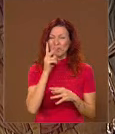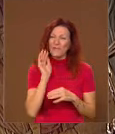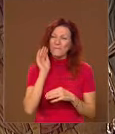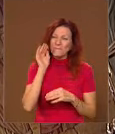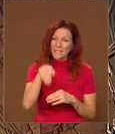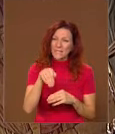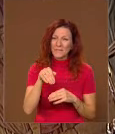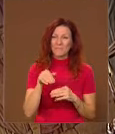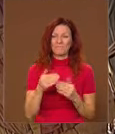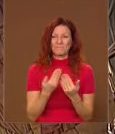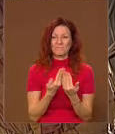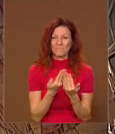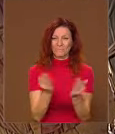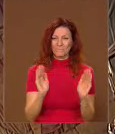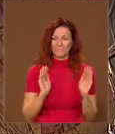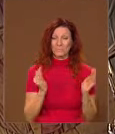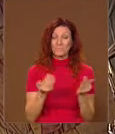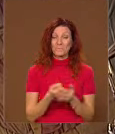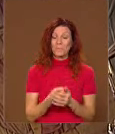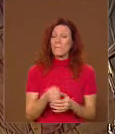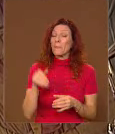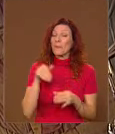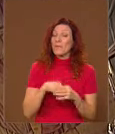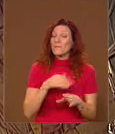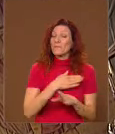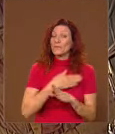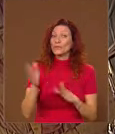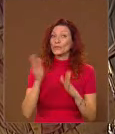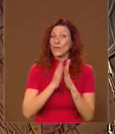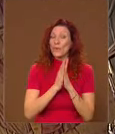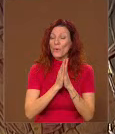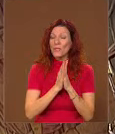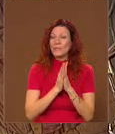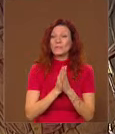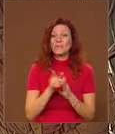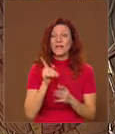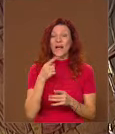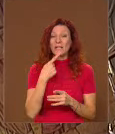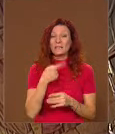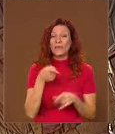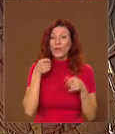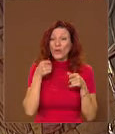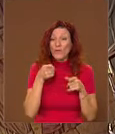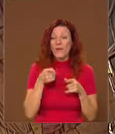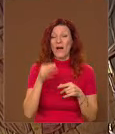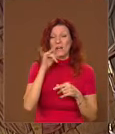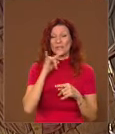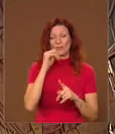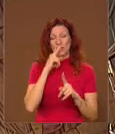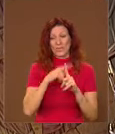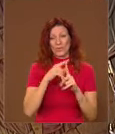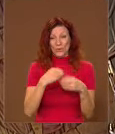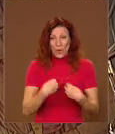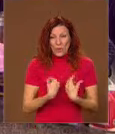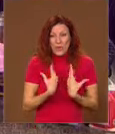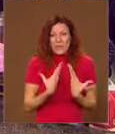И, както се казва в църковните молитви, Христос е, който ни дава своето тяло и своята кръв. Христос